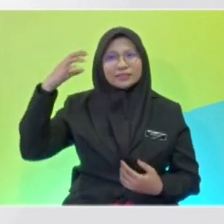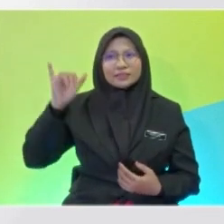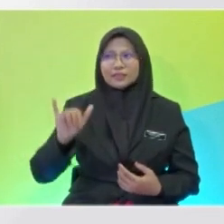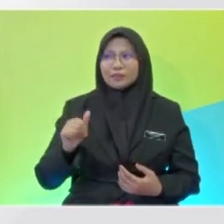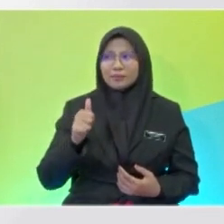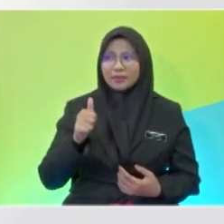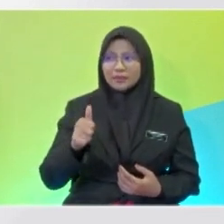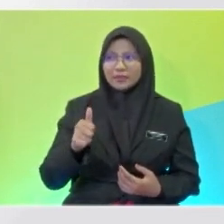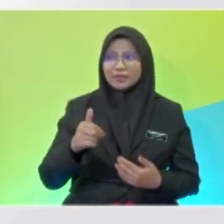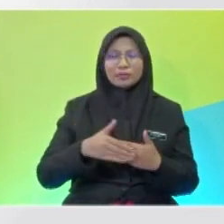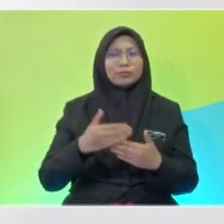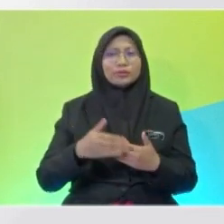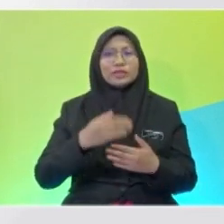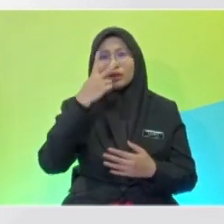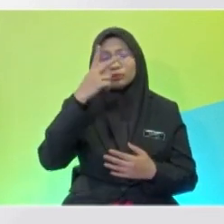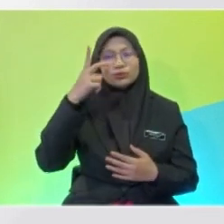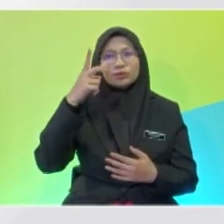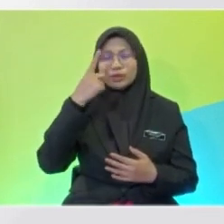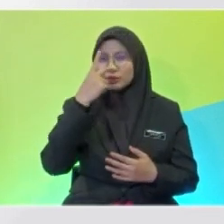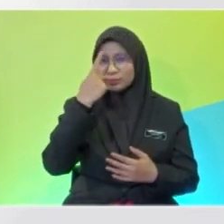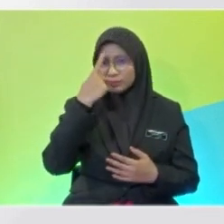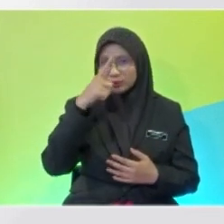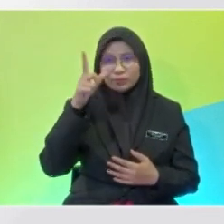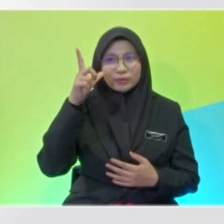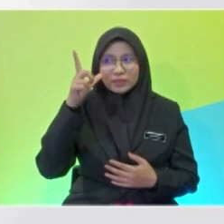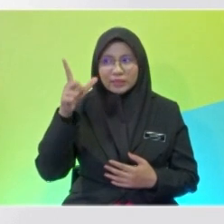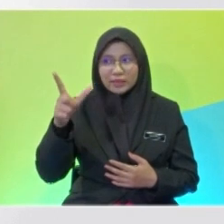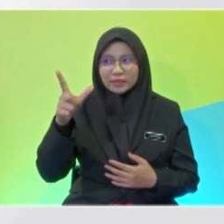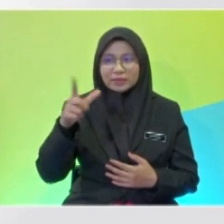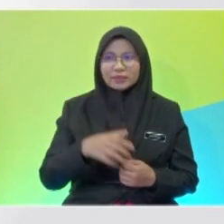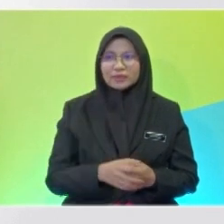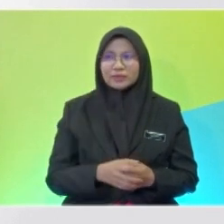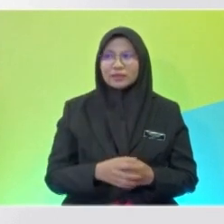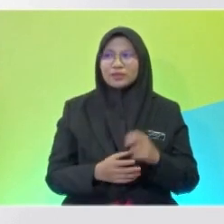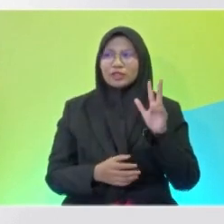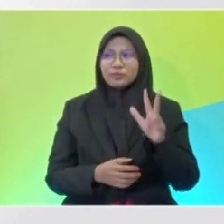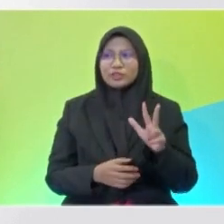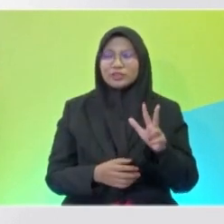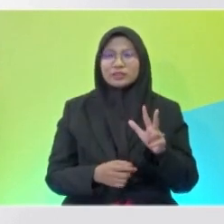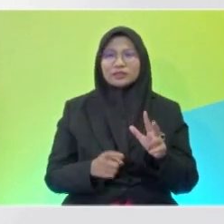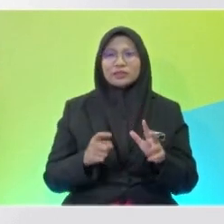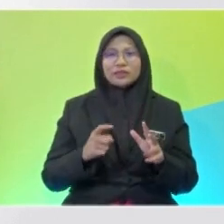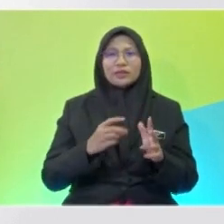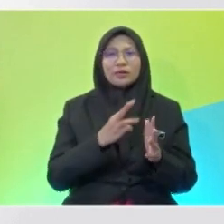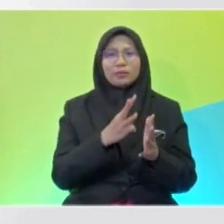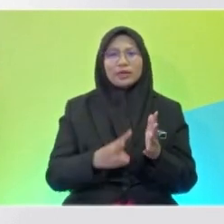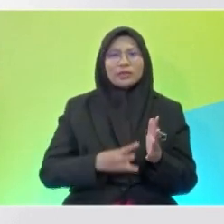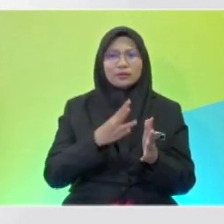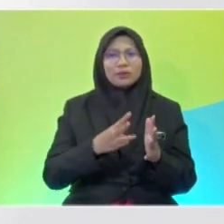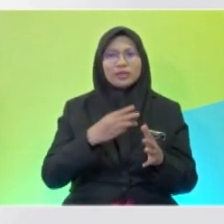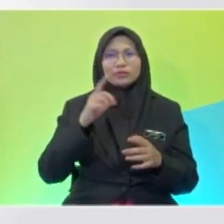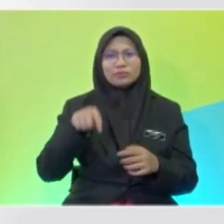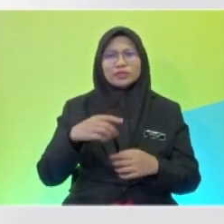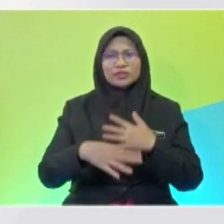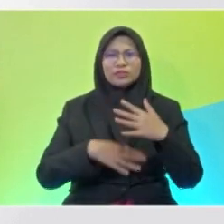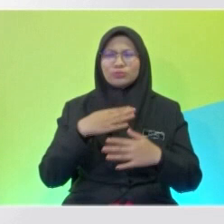oke seterusnya mungkin sekiranya ada wajar Biasanya kita ada wayo-woyol jadi amat tidak